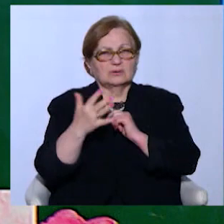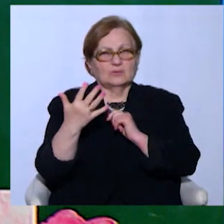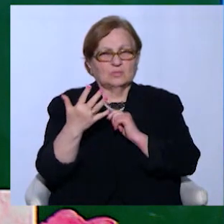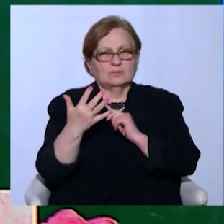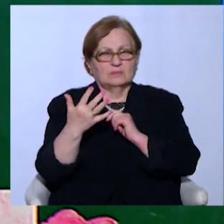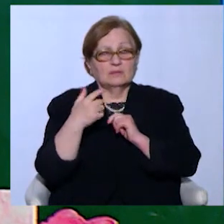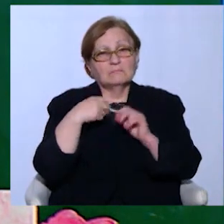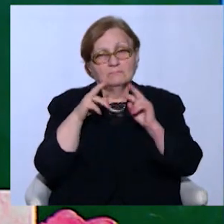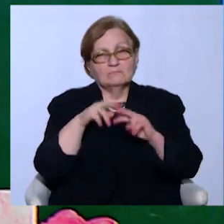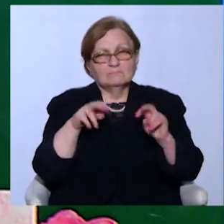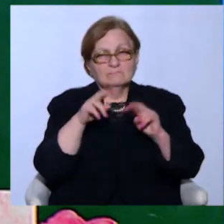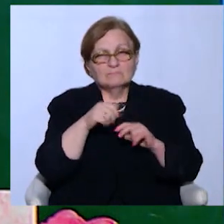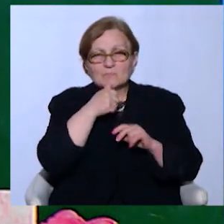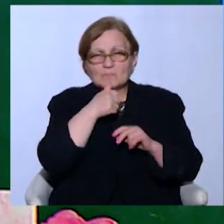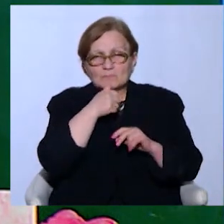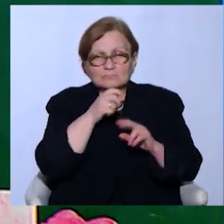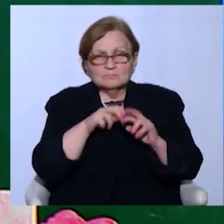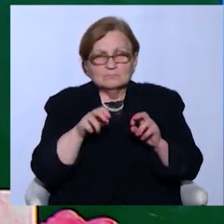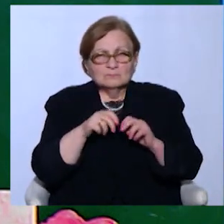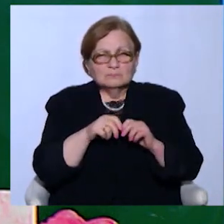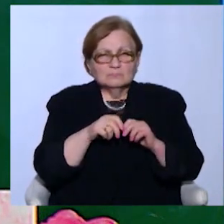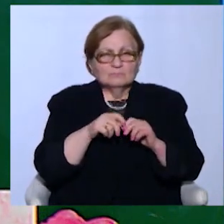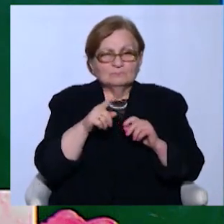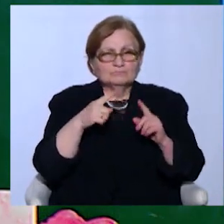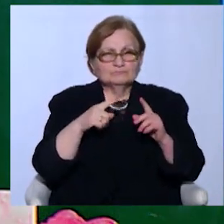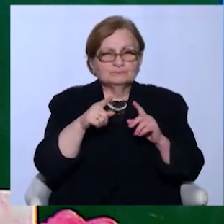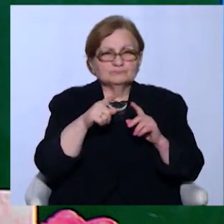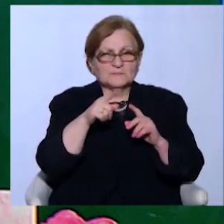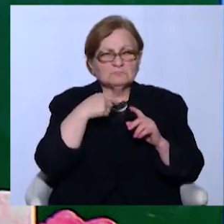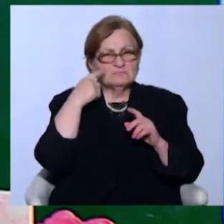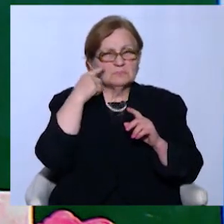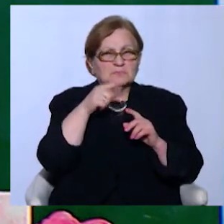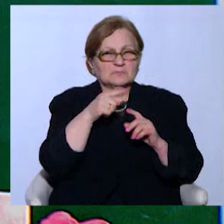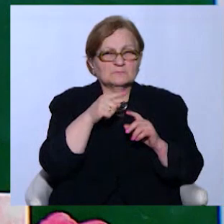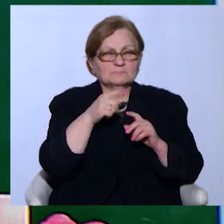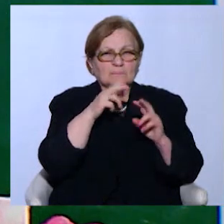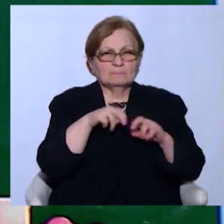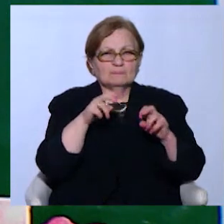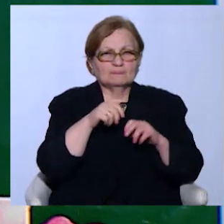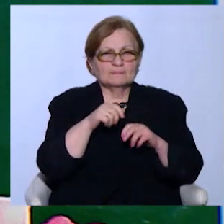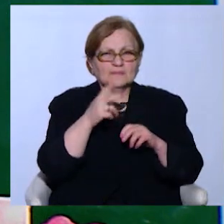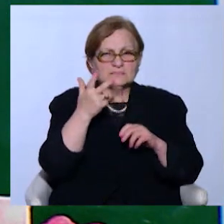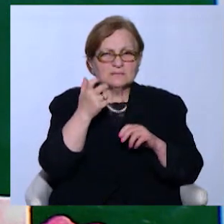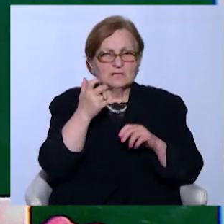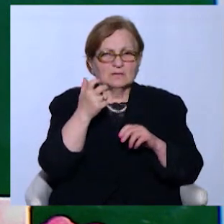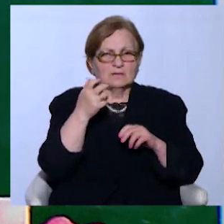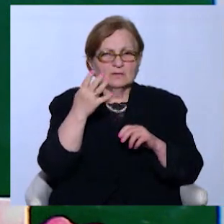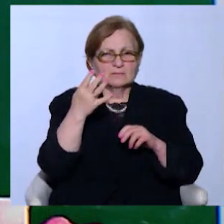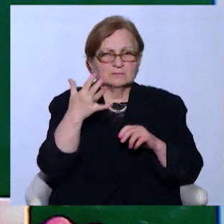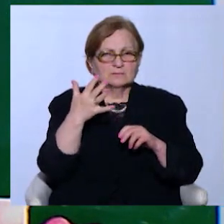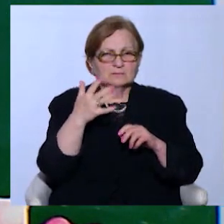მოდი გადავამოწმოთ ეს ნამრავლი. მგონი ესეც შეცდომაა. აბა ვნახოთ